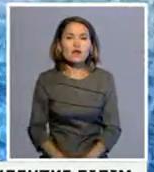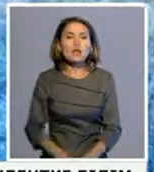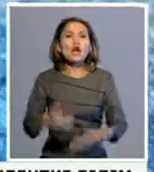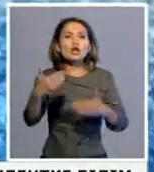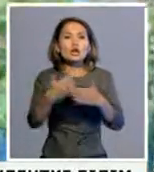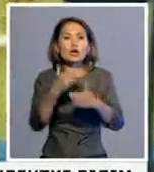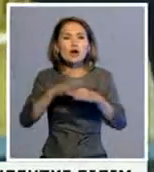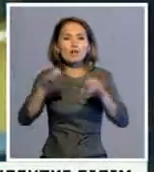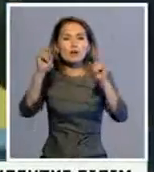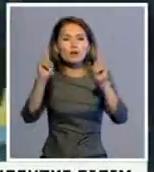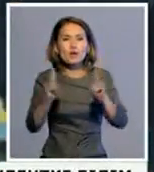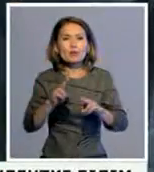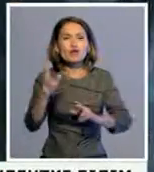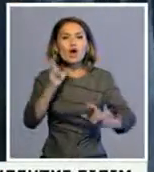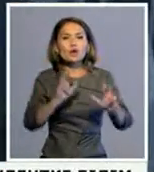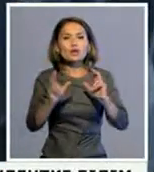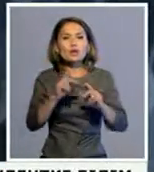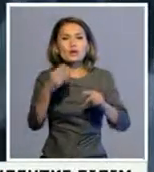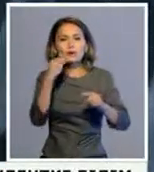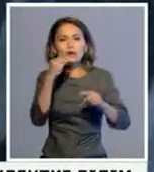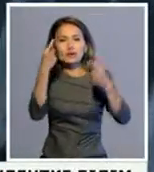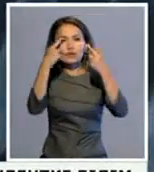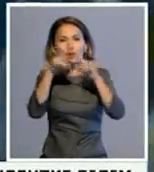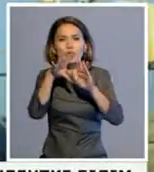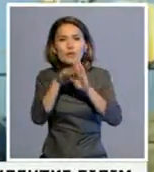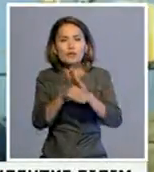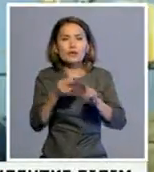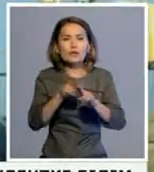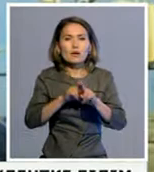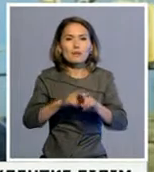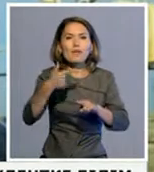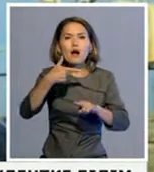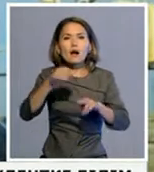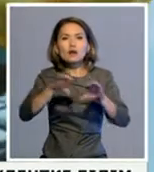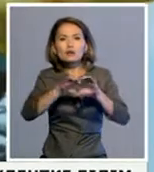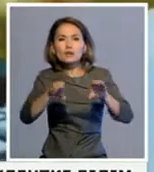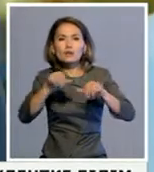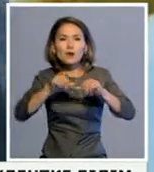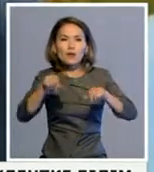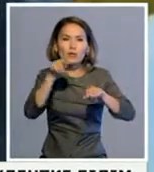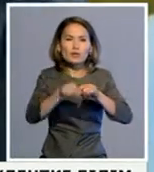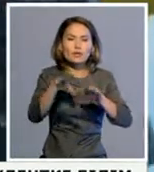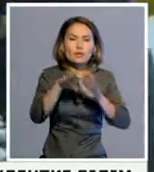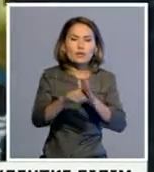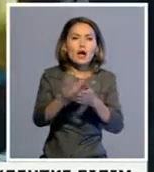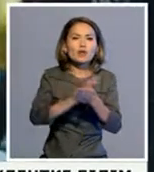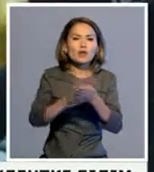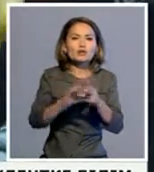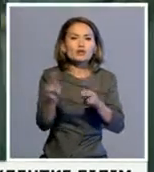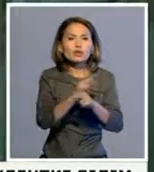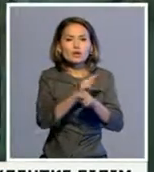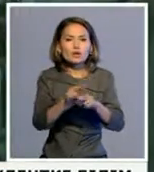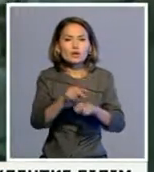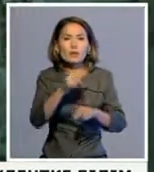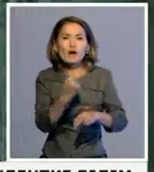мамандықты оқу барысында студенттер заманауи технологиялардың көмегімен магистральды газ құбырларына диагностика жасау, оларды тазартып жөндеу сынды